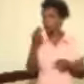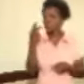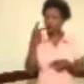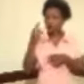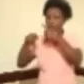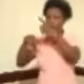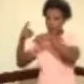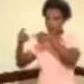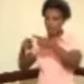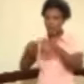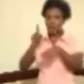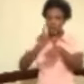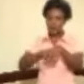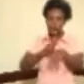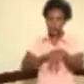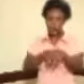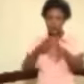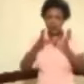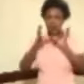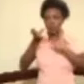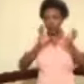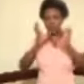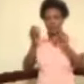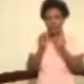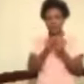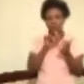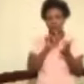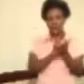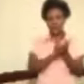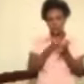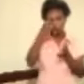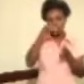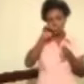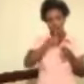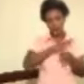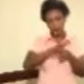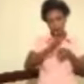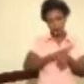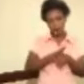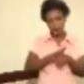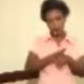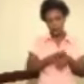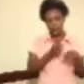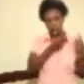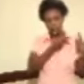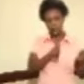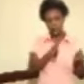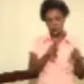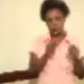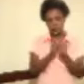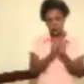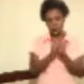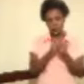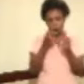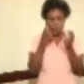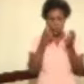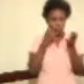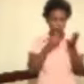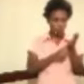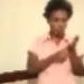temps pour le promulguer, mais que c'est sous gouvernement permanent qu'il n'y a pas appliqué. Cependant, m'a observé